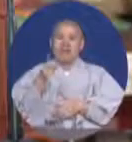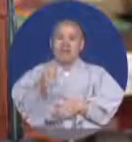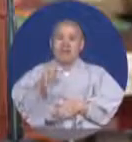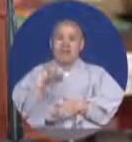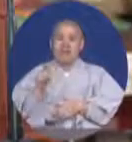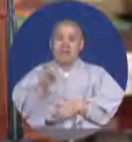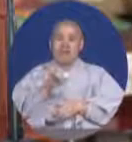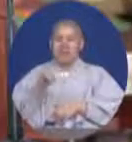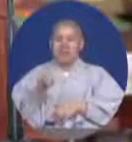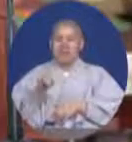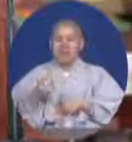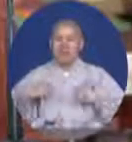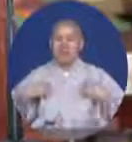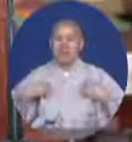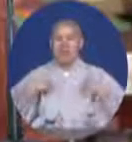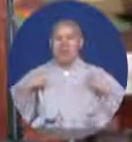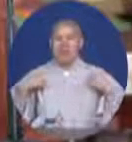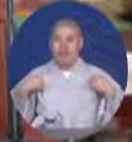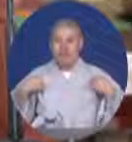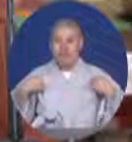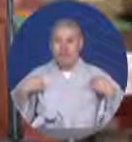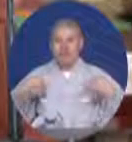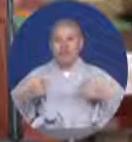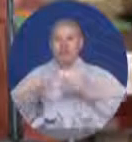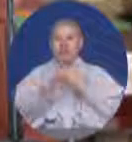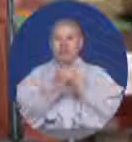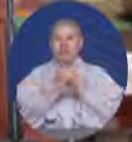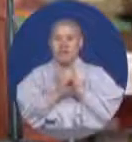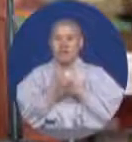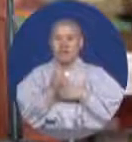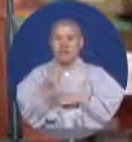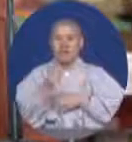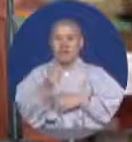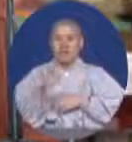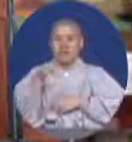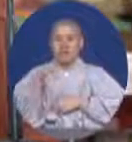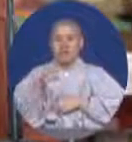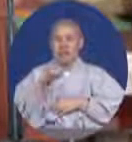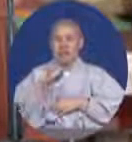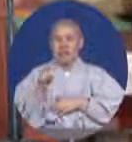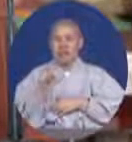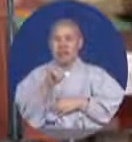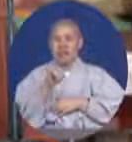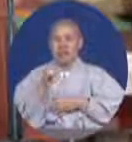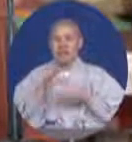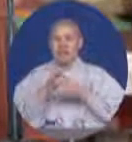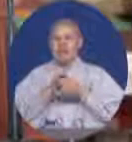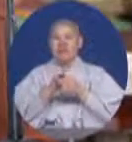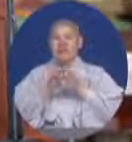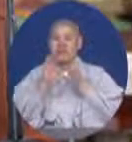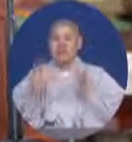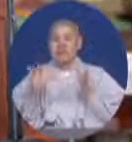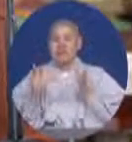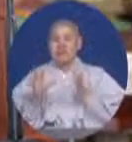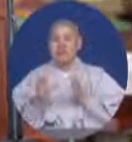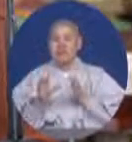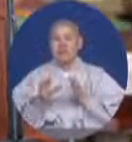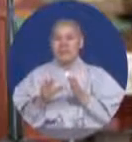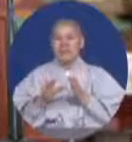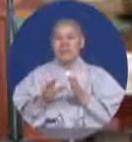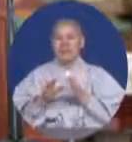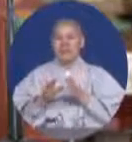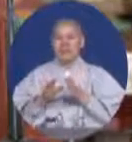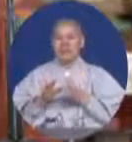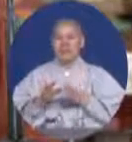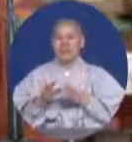옷 벗는 게 어디 있어? 허수아비가 옷 벗으면 허수아비인가? 옷 입으면 허수아비인가? 그러니까 허수아비